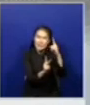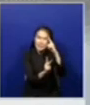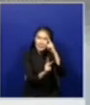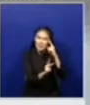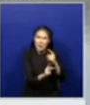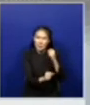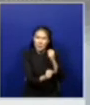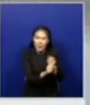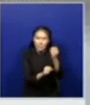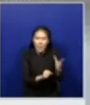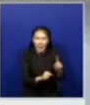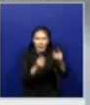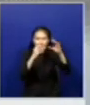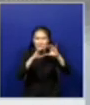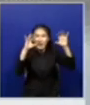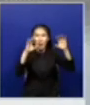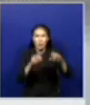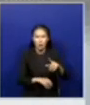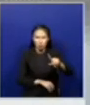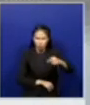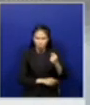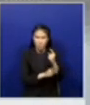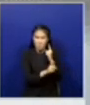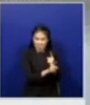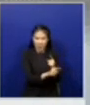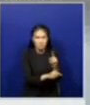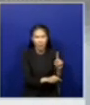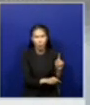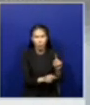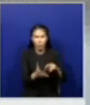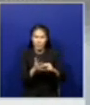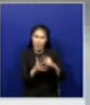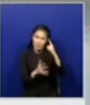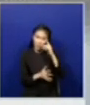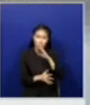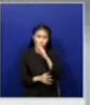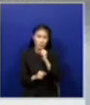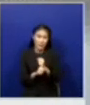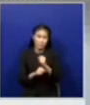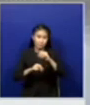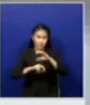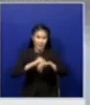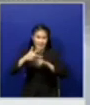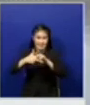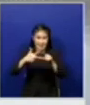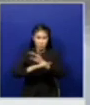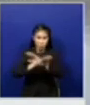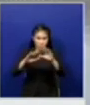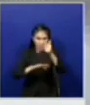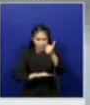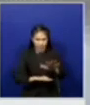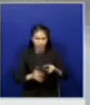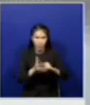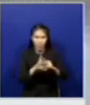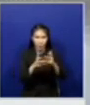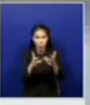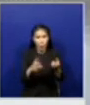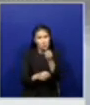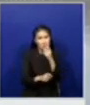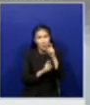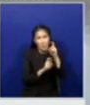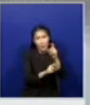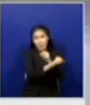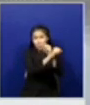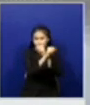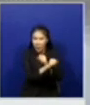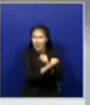งนั้นและถ้าท่านแบนไม่ได้โครงการผลิตอาหารปลอดภัยป้อนชาวโลกก็มั่นใจ